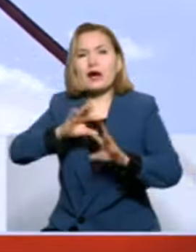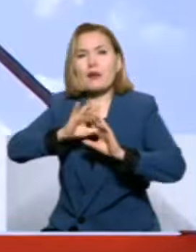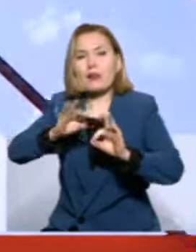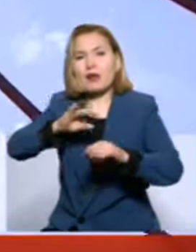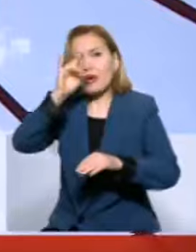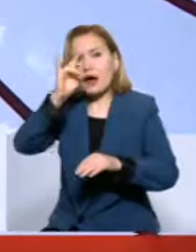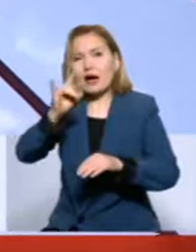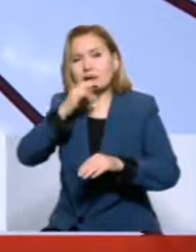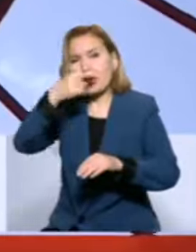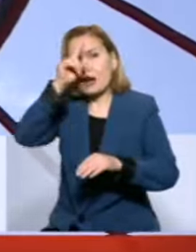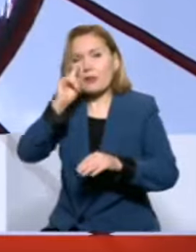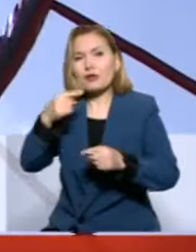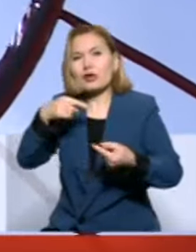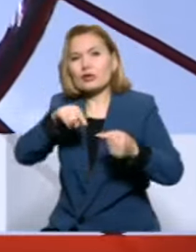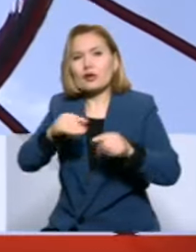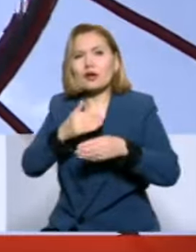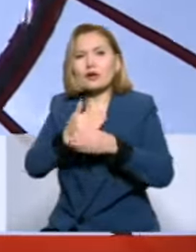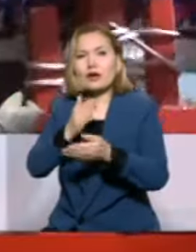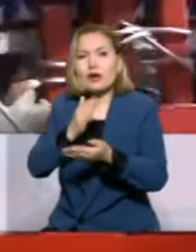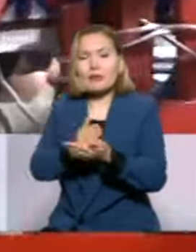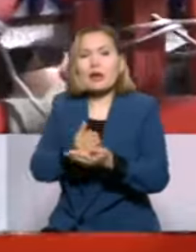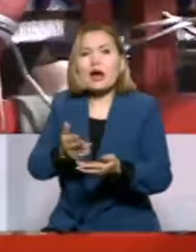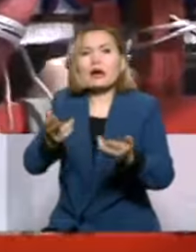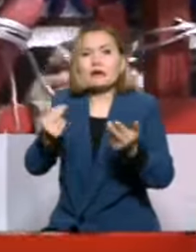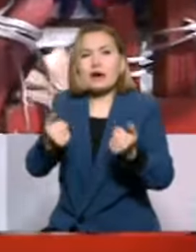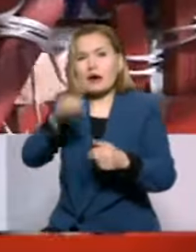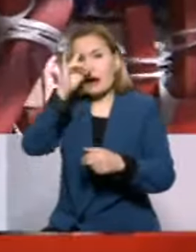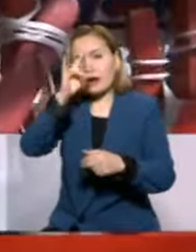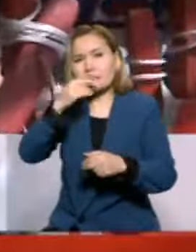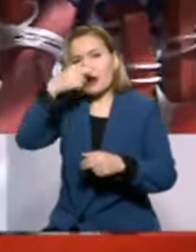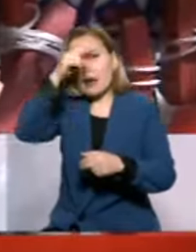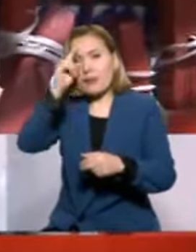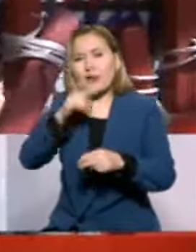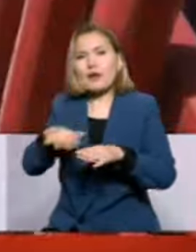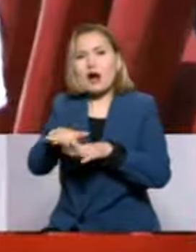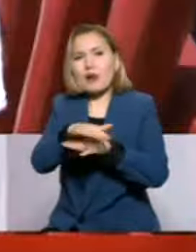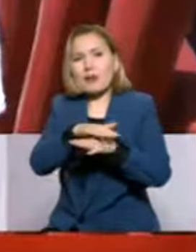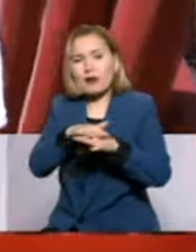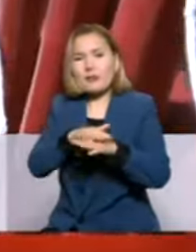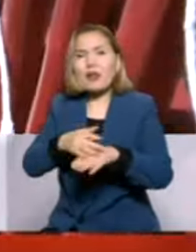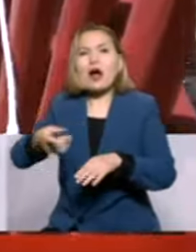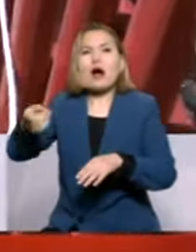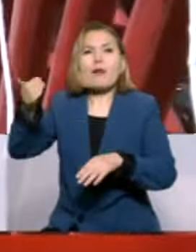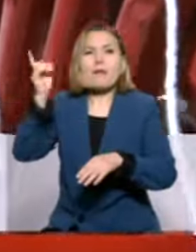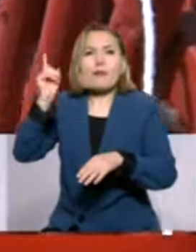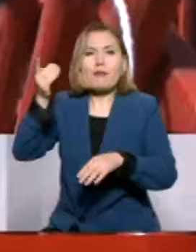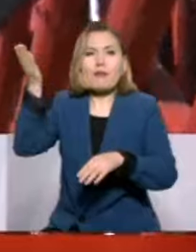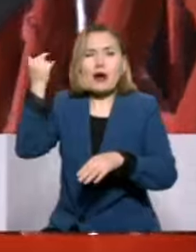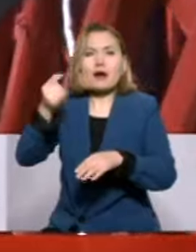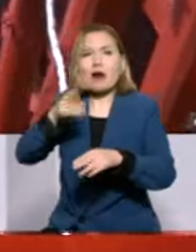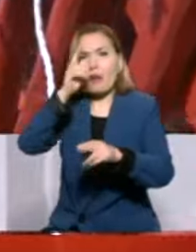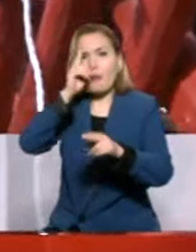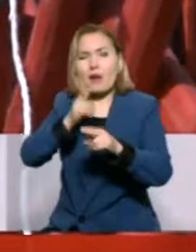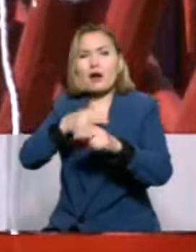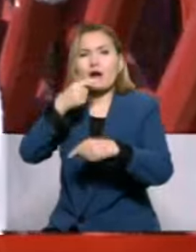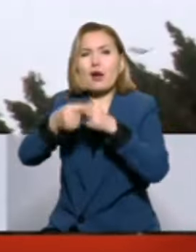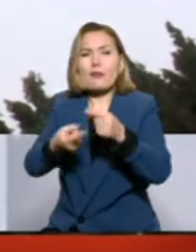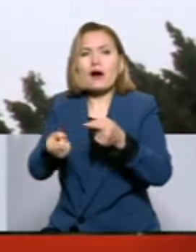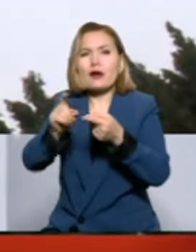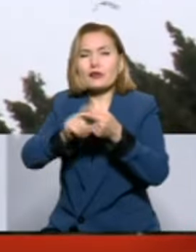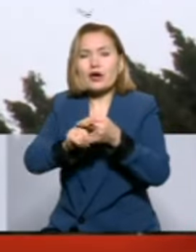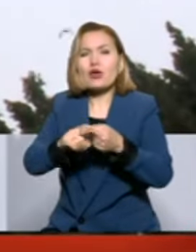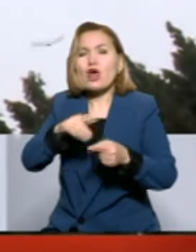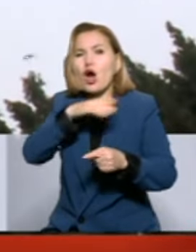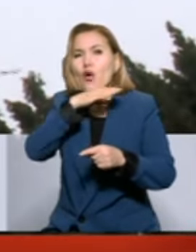бір-біріне қолдау көрсетіп жүреді деп атап өтті. Расында Қазақ және Әзірбайжан халықтарының байырғы бауырластық байланысы мен көп жылғы